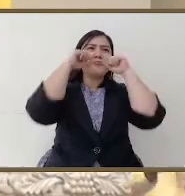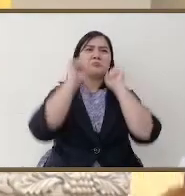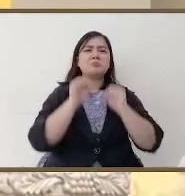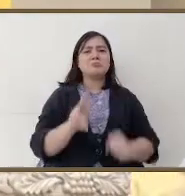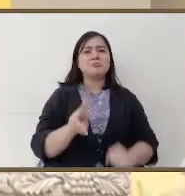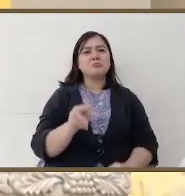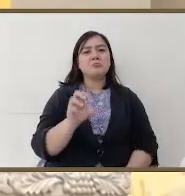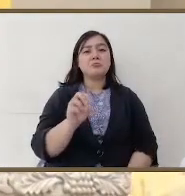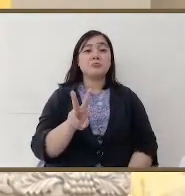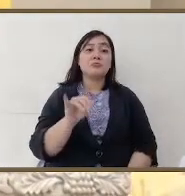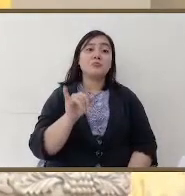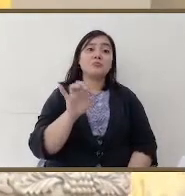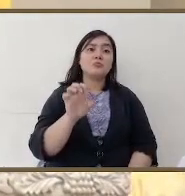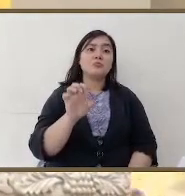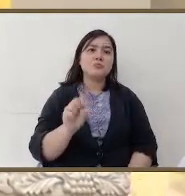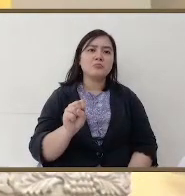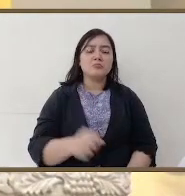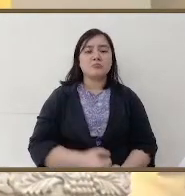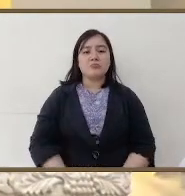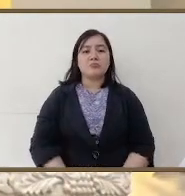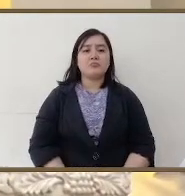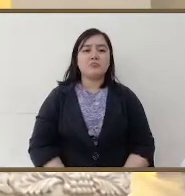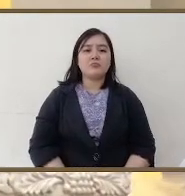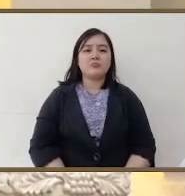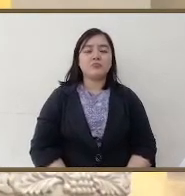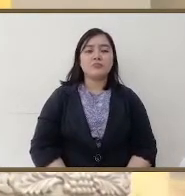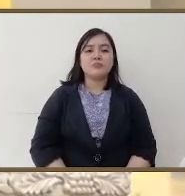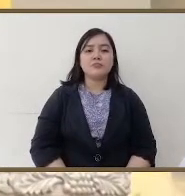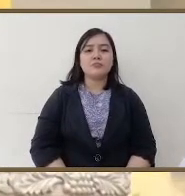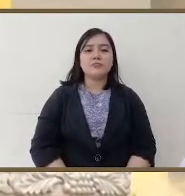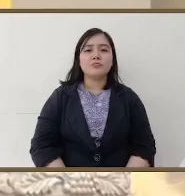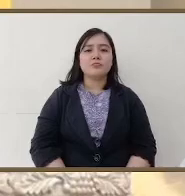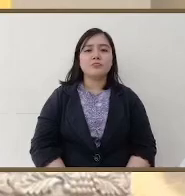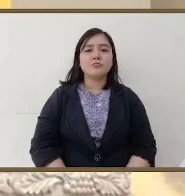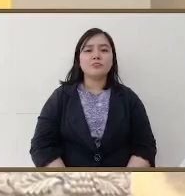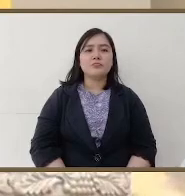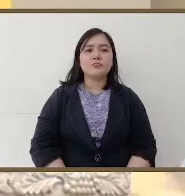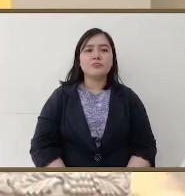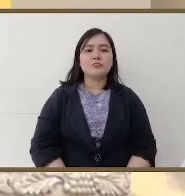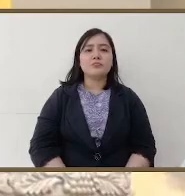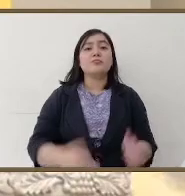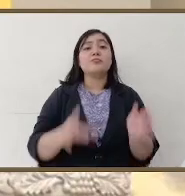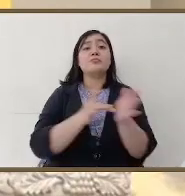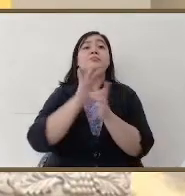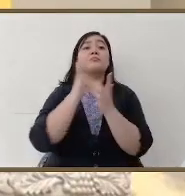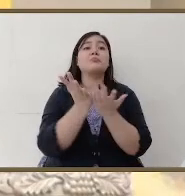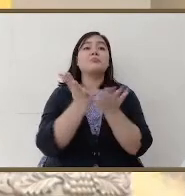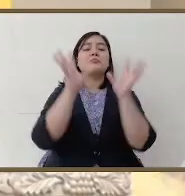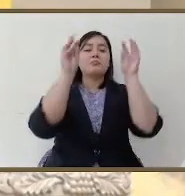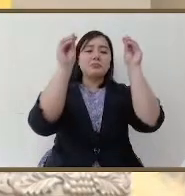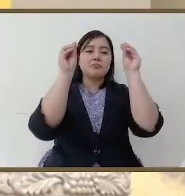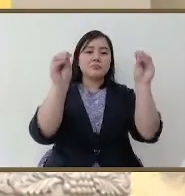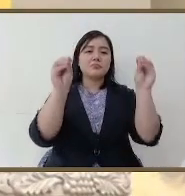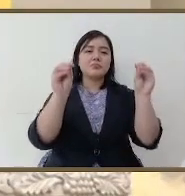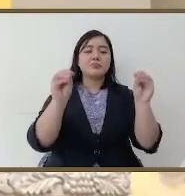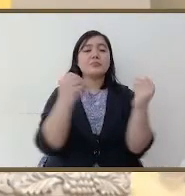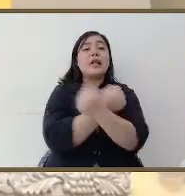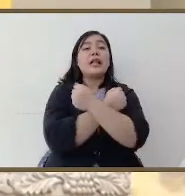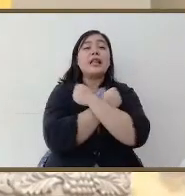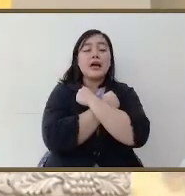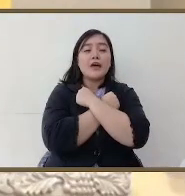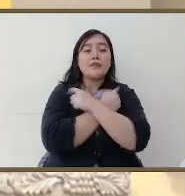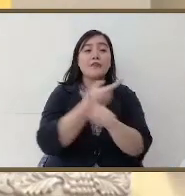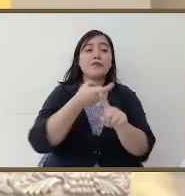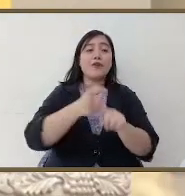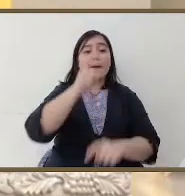hindi po yan ganyan klaseng love ang tinutukoy ng Biblia, kapatid. Ang tinutukoy na love ay yung nanggaling sa Diyos.